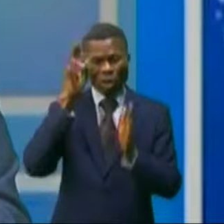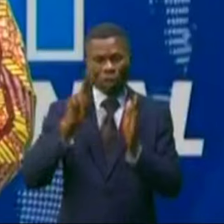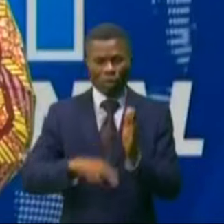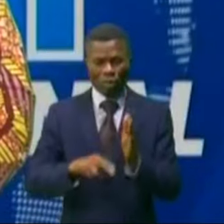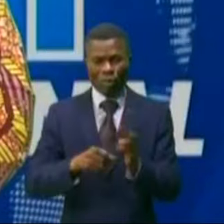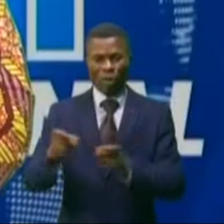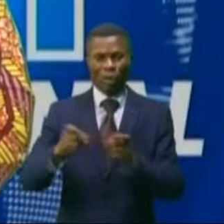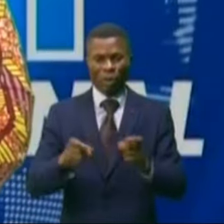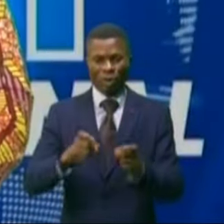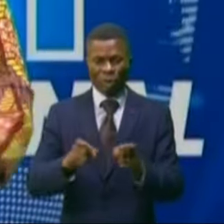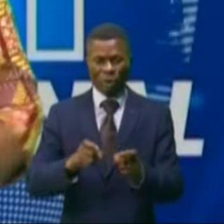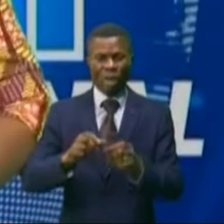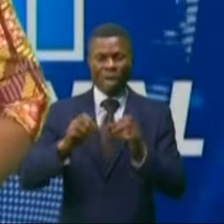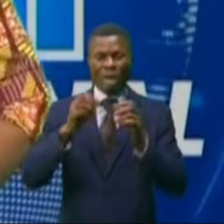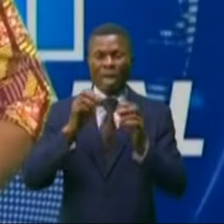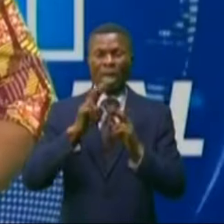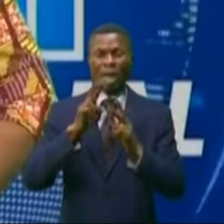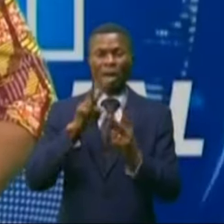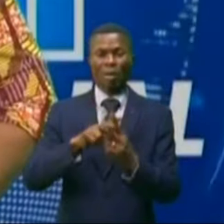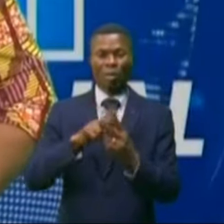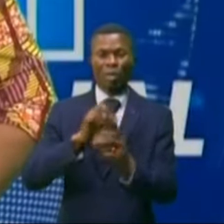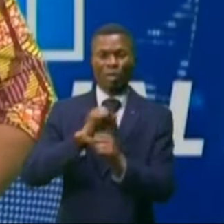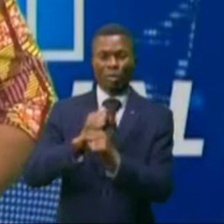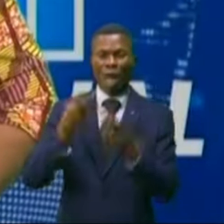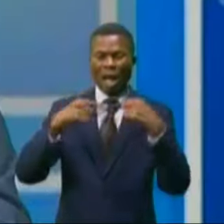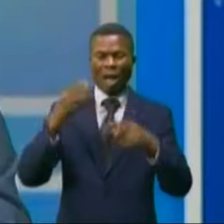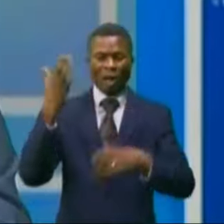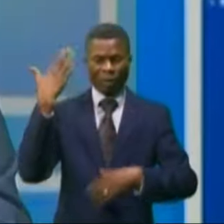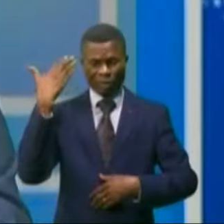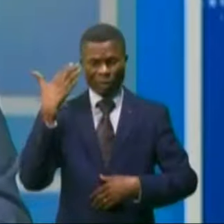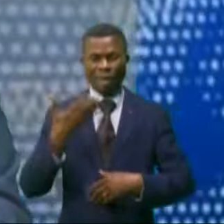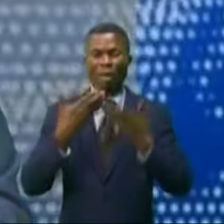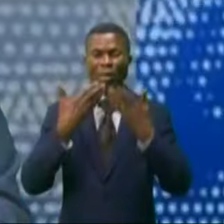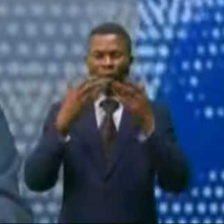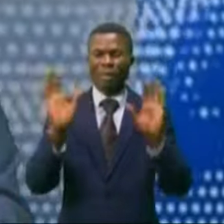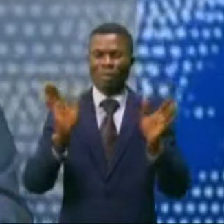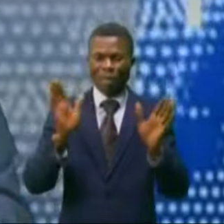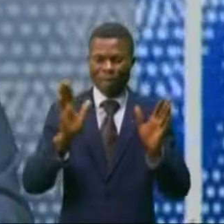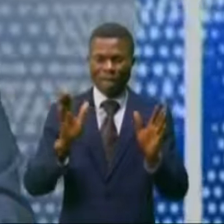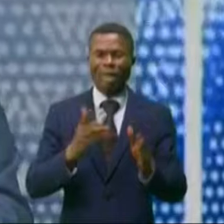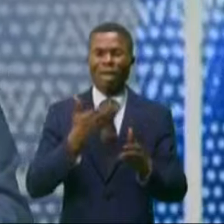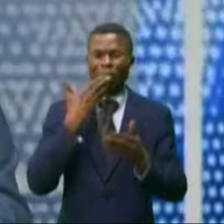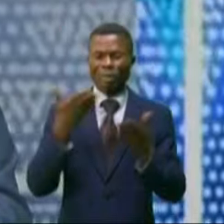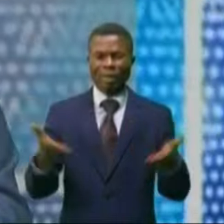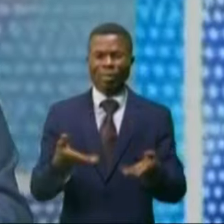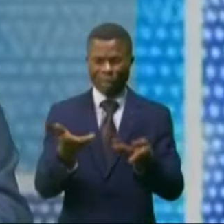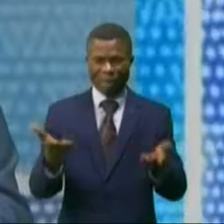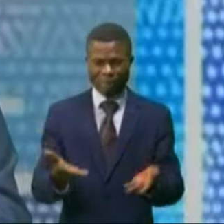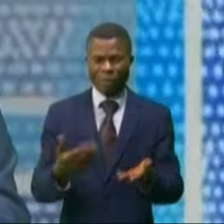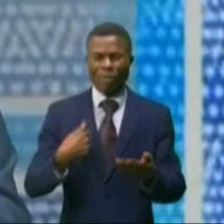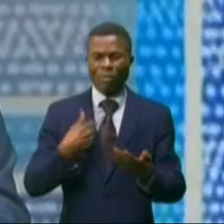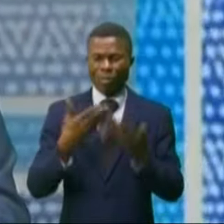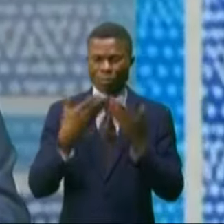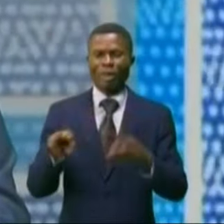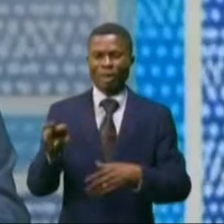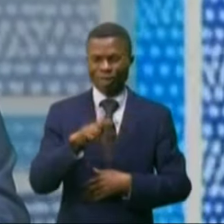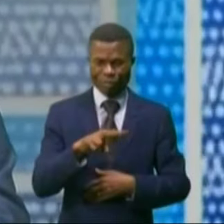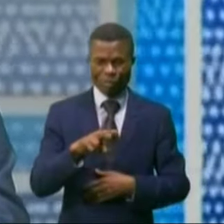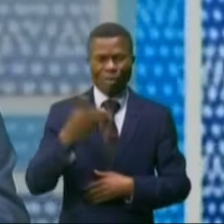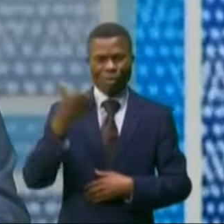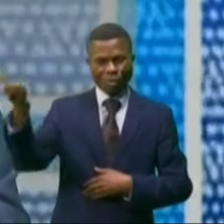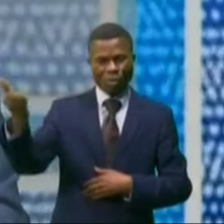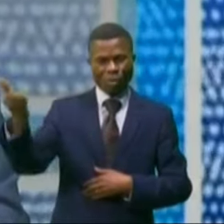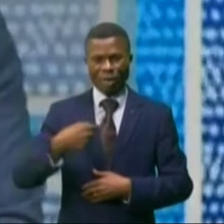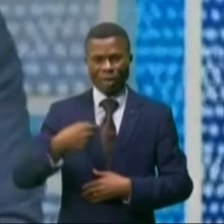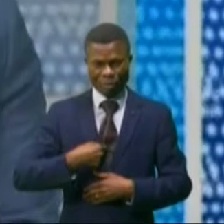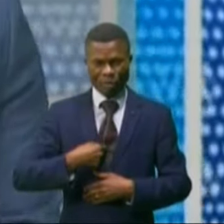gestion prudentielle » qui a été publié récemment. Monsieur Bob, merci d'avoir répondu à notre invitation. C'est moi qui vous remercie pour cette invitation. J'espère